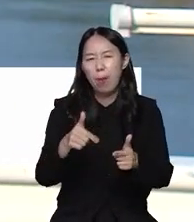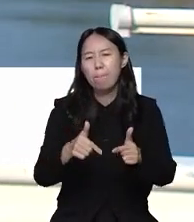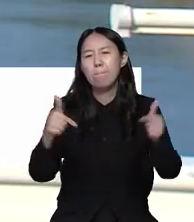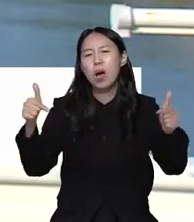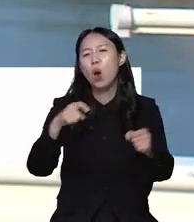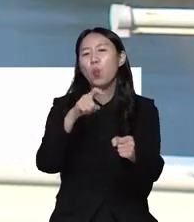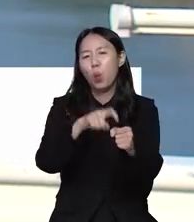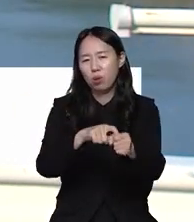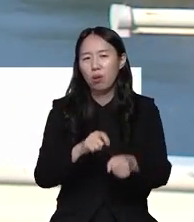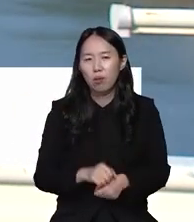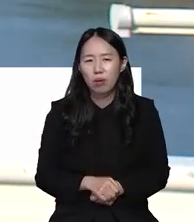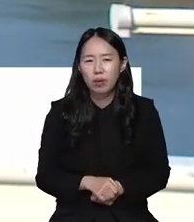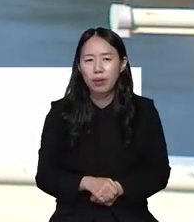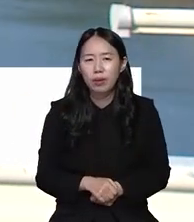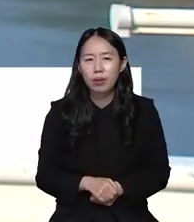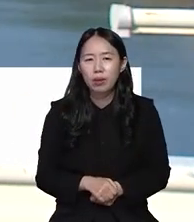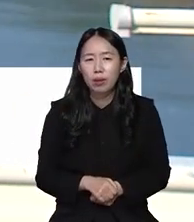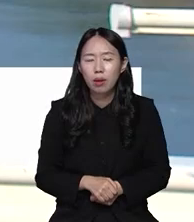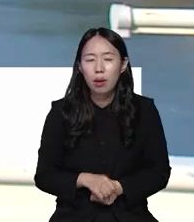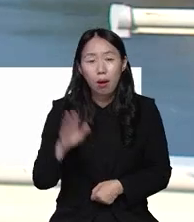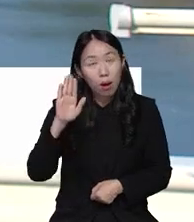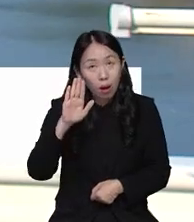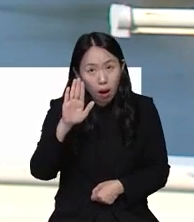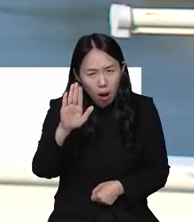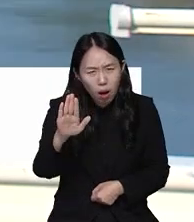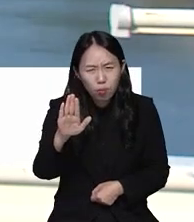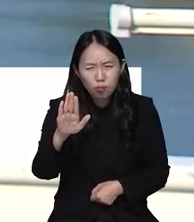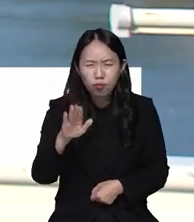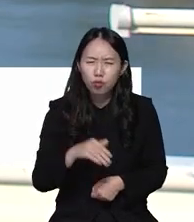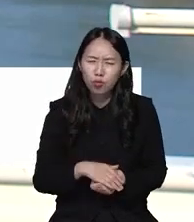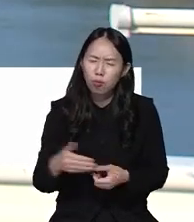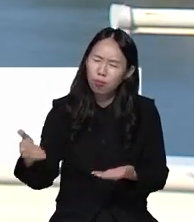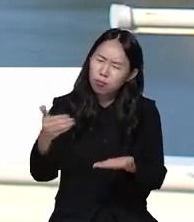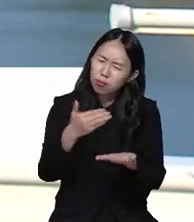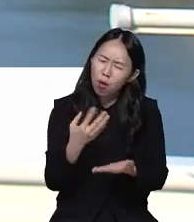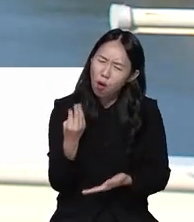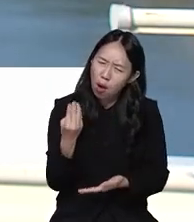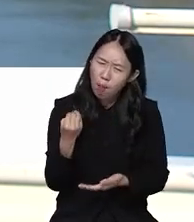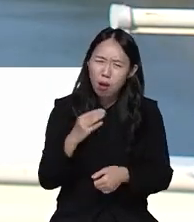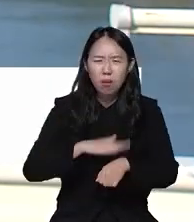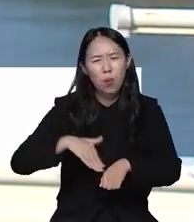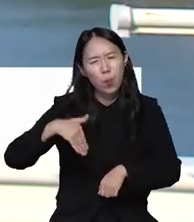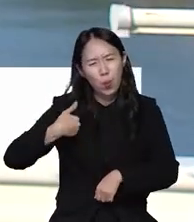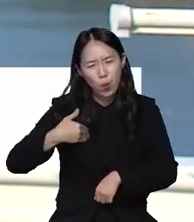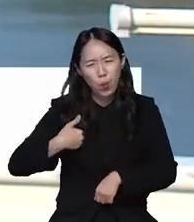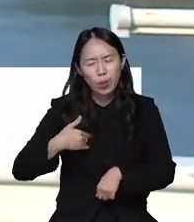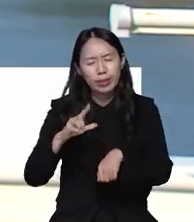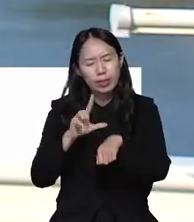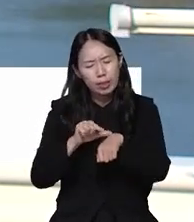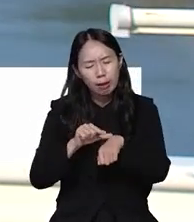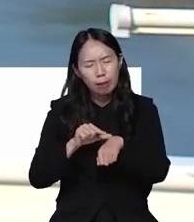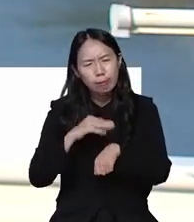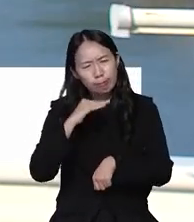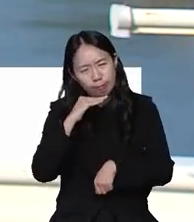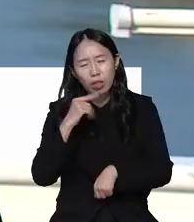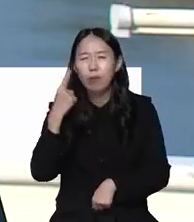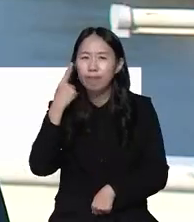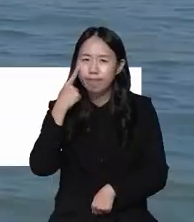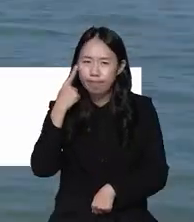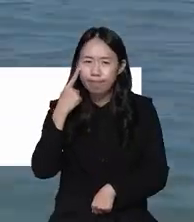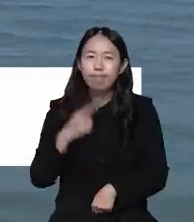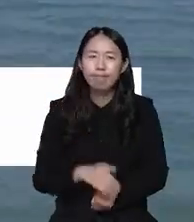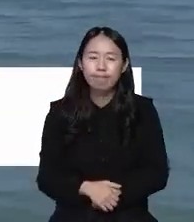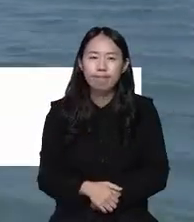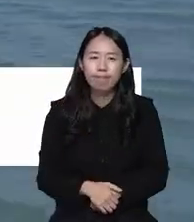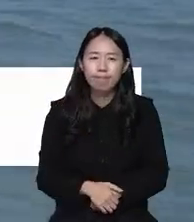쓴 거고요. 이제 우리 그 지금 이 시간은 잘 모르겠는데 하여튼 이 시간이